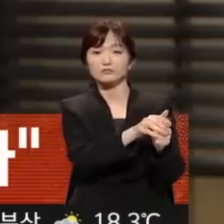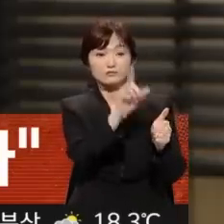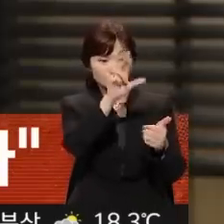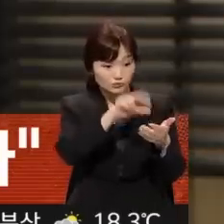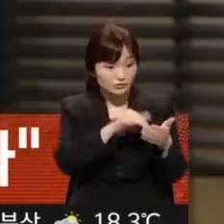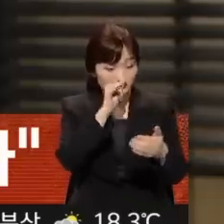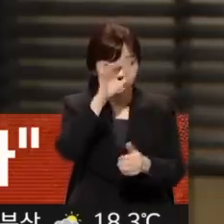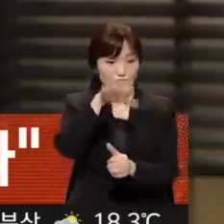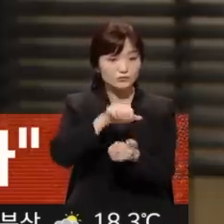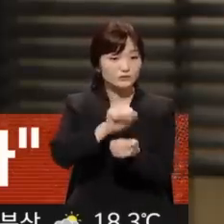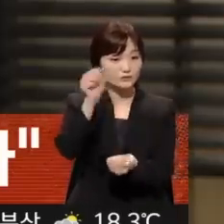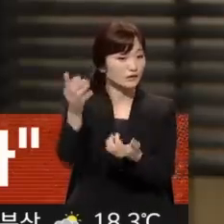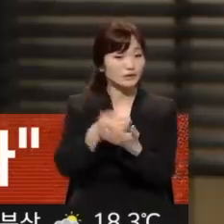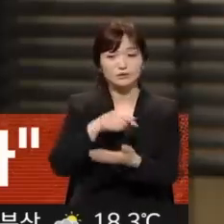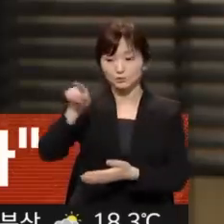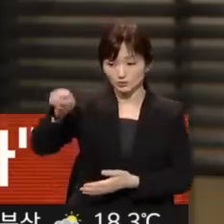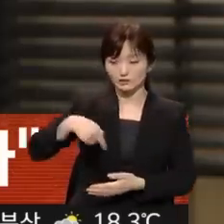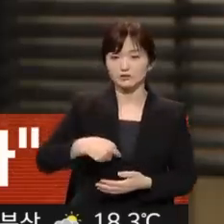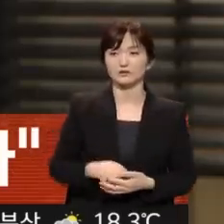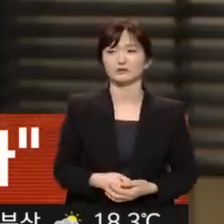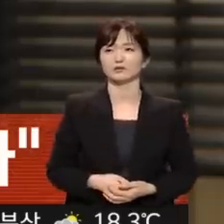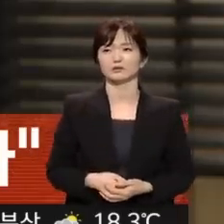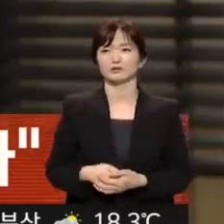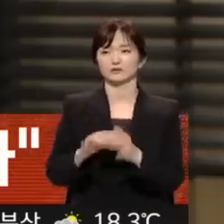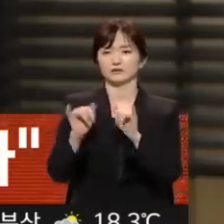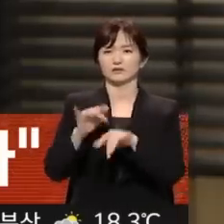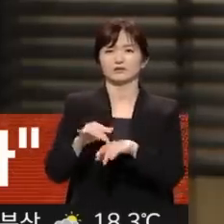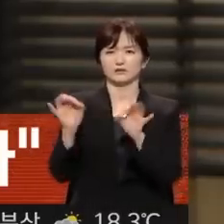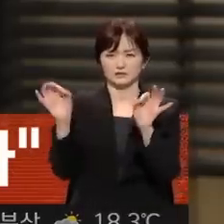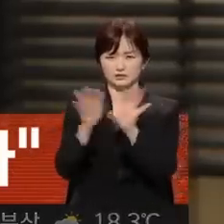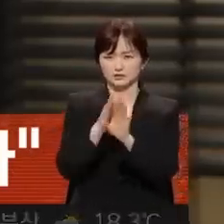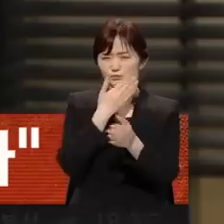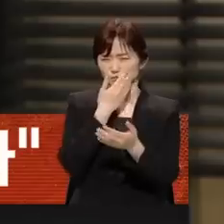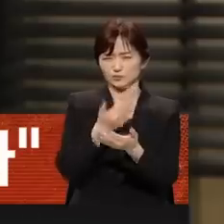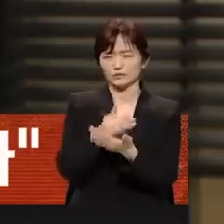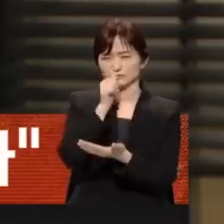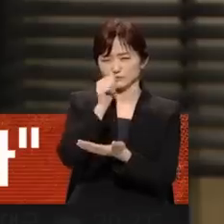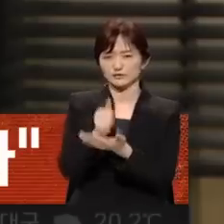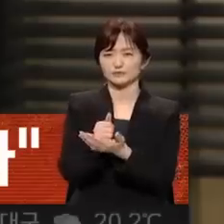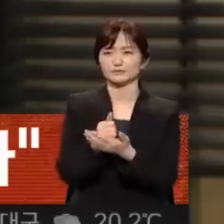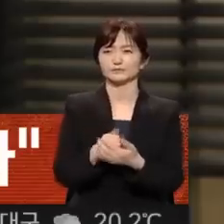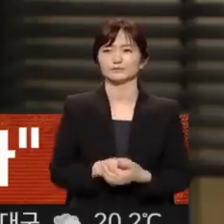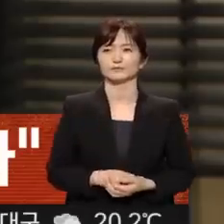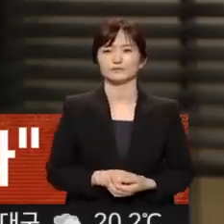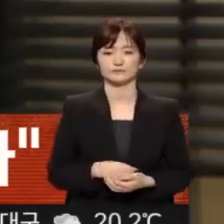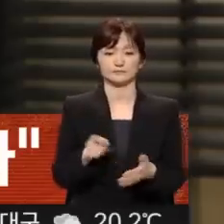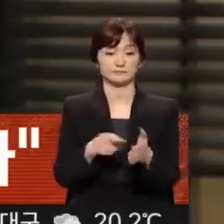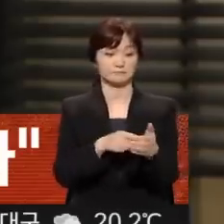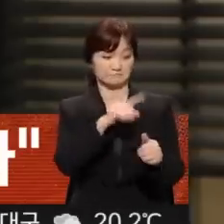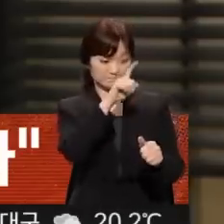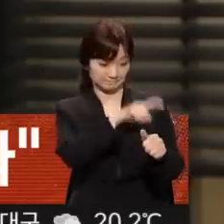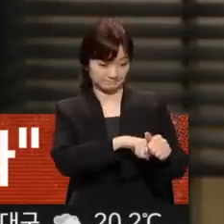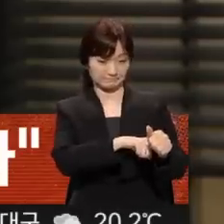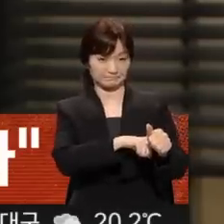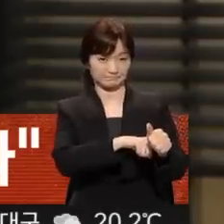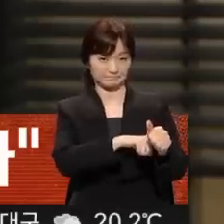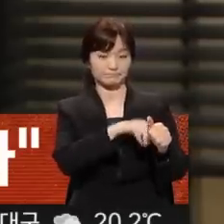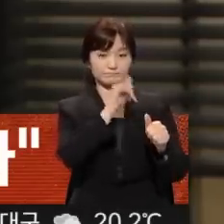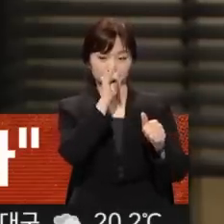있으면 영장 갖고 와라고 했는데 사실 사람이 실종된 중대 범죄잖아요. 그래서 일단은 긴급체포를 할 수가 있었습니다.